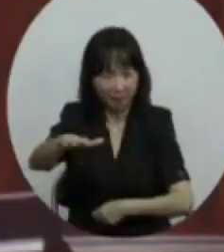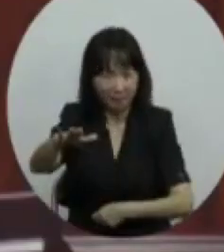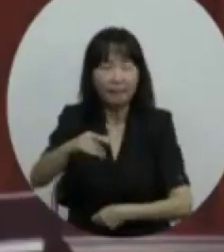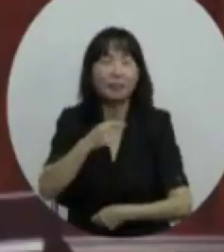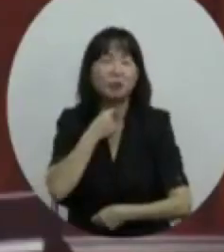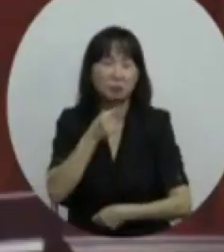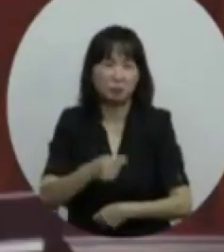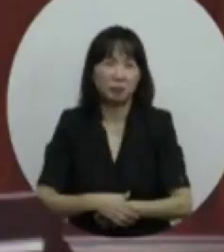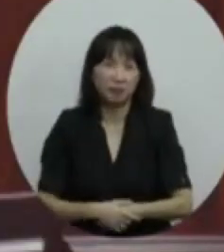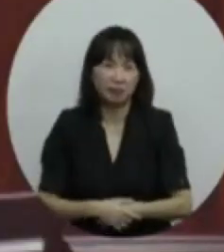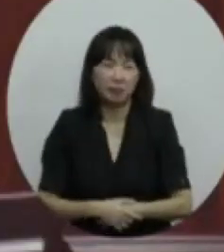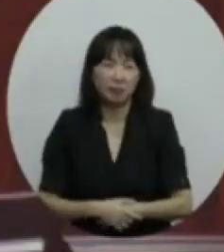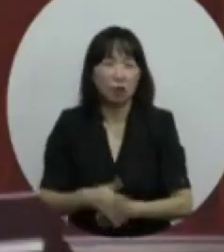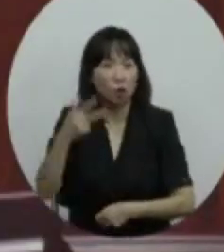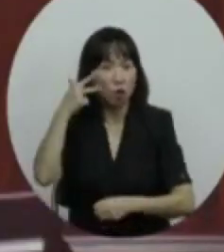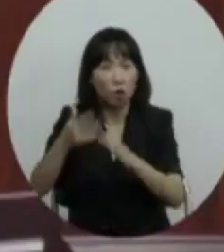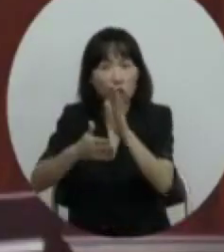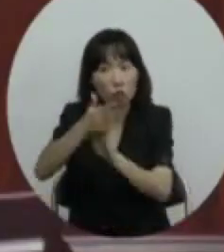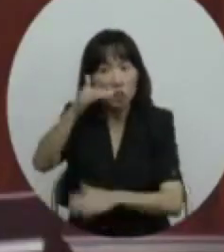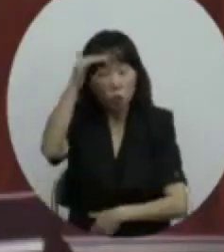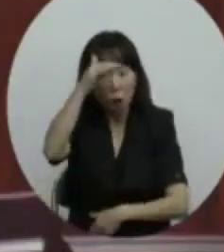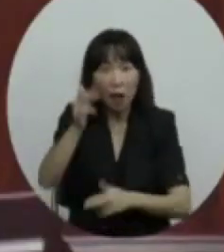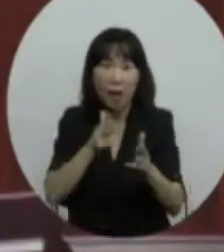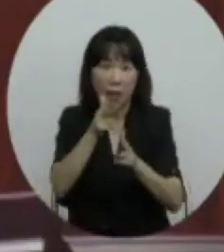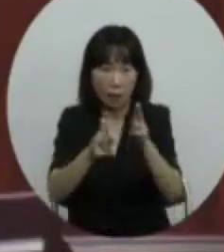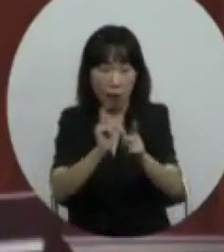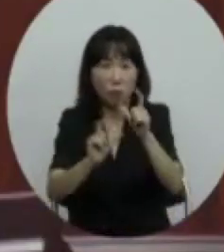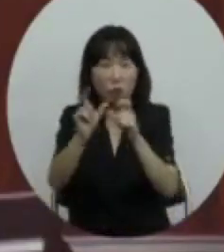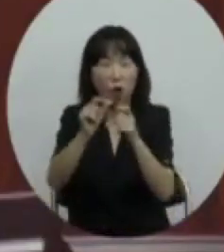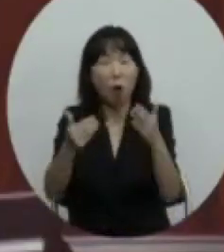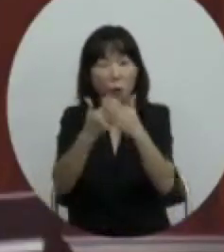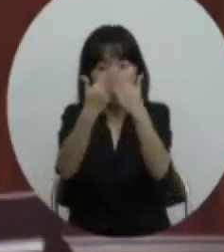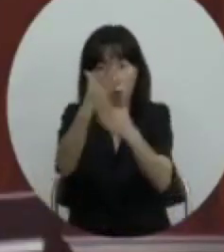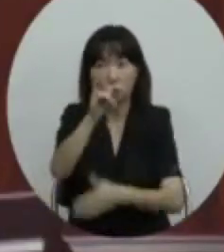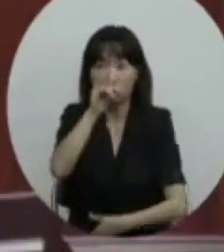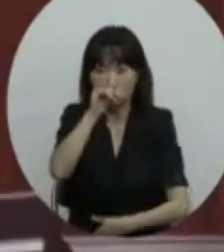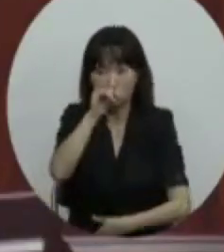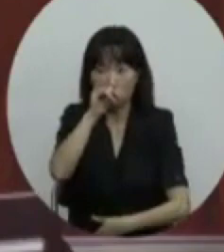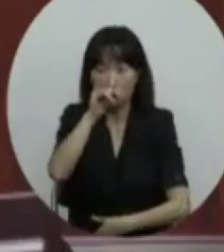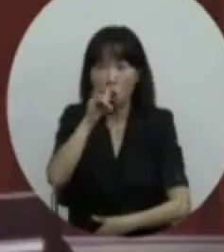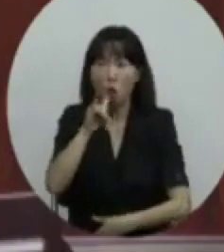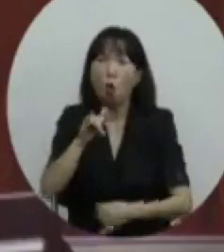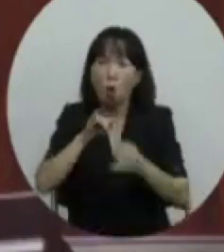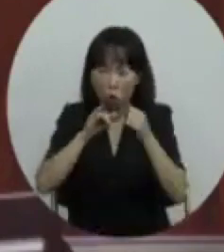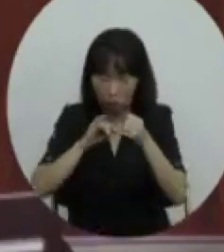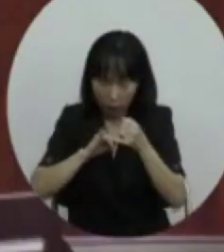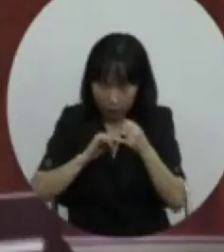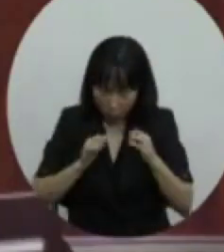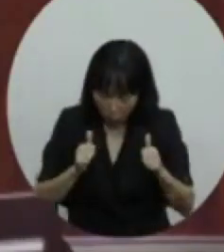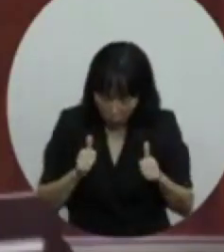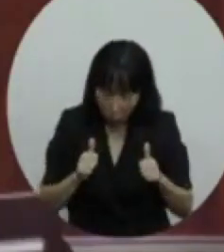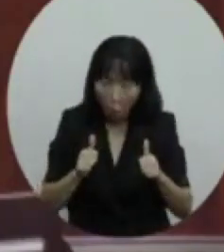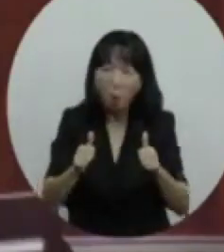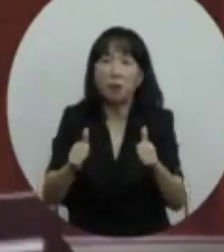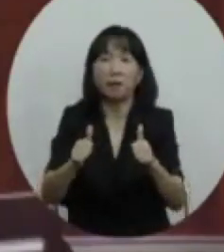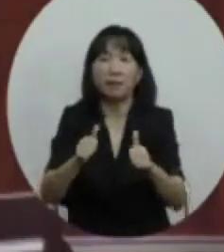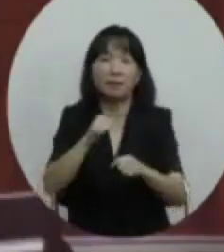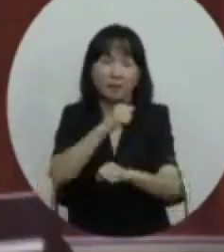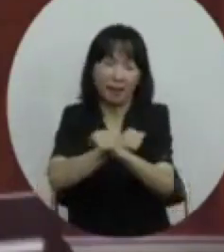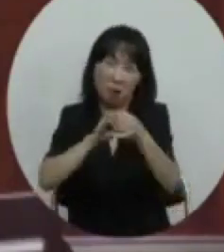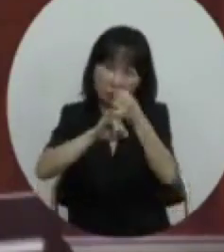함께 여주시의 관광산업이 더욱 발전할 수 있도록 최선을 다하겠습니다.